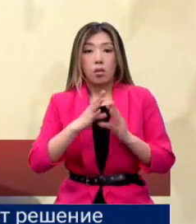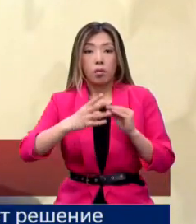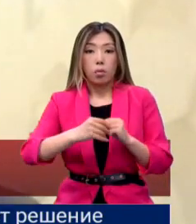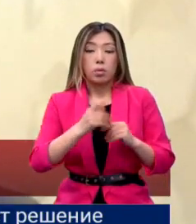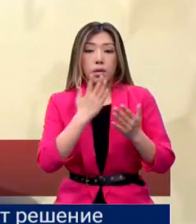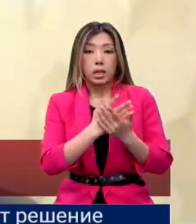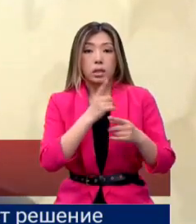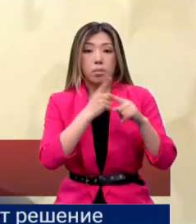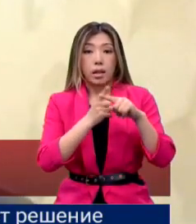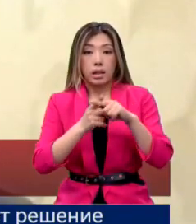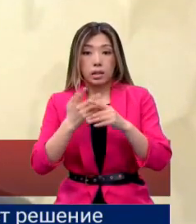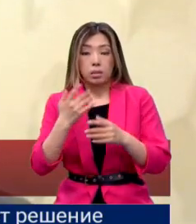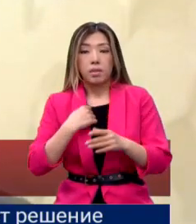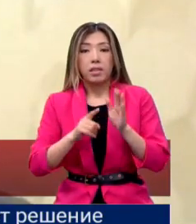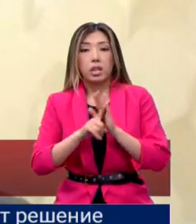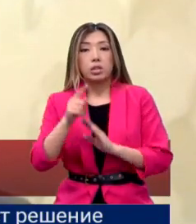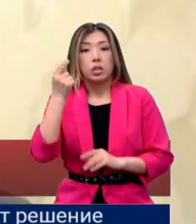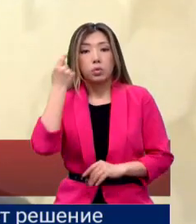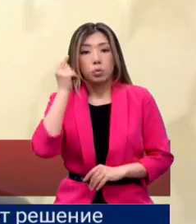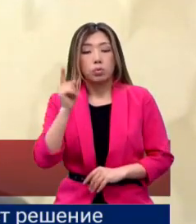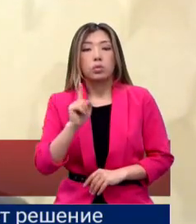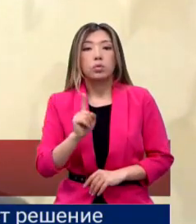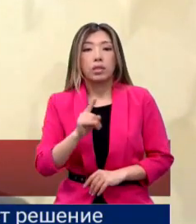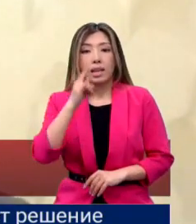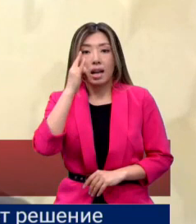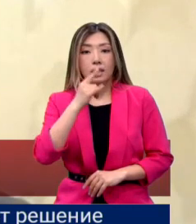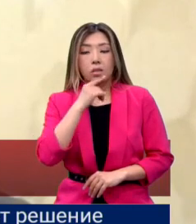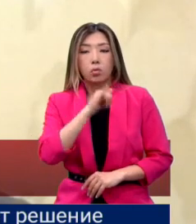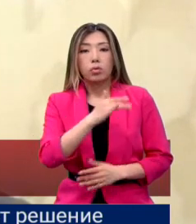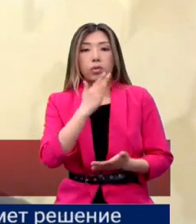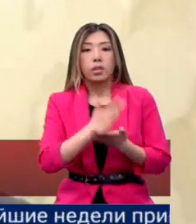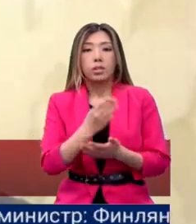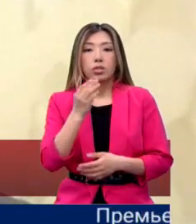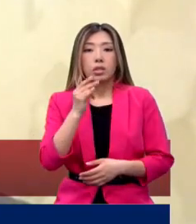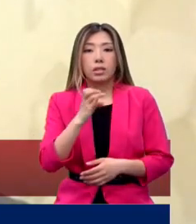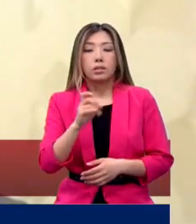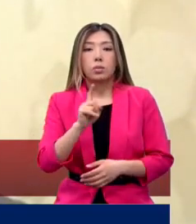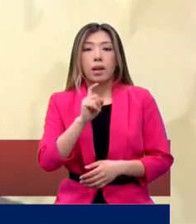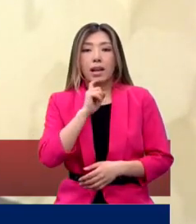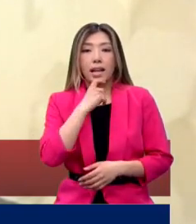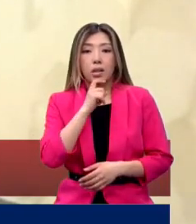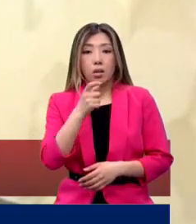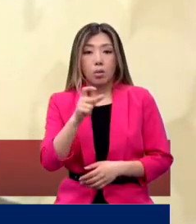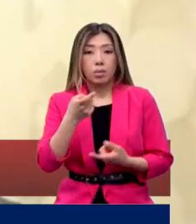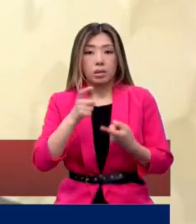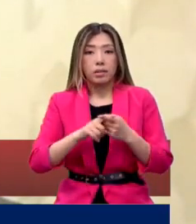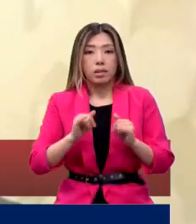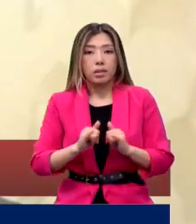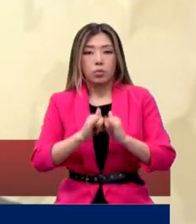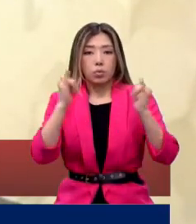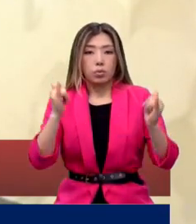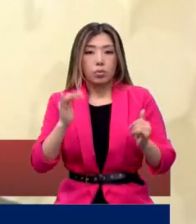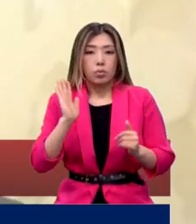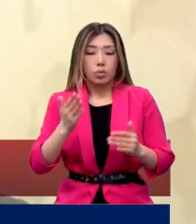Мы изначально думали, что Казахстан имеет исключительный шанс для роста экономики и создания определенных новых